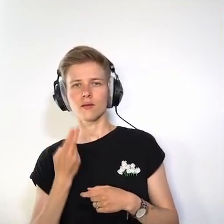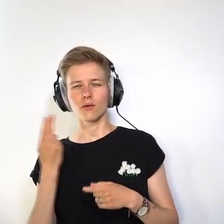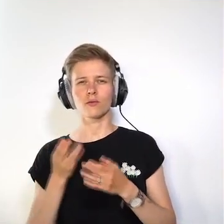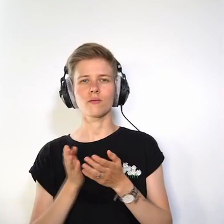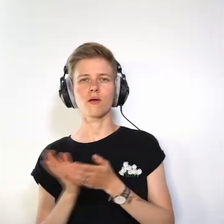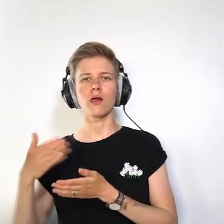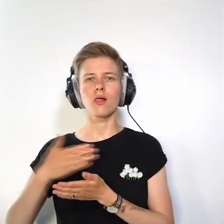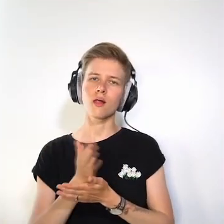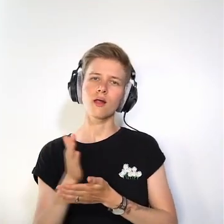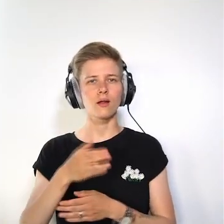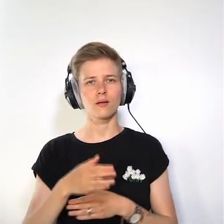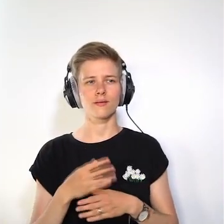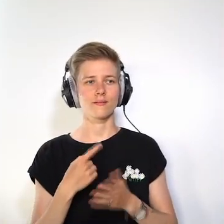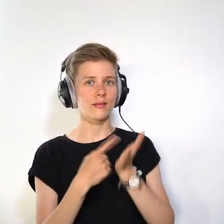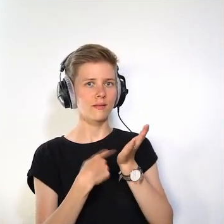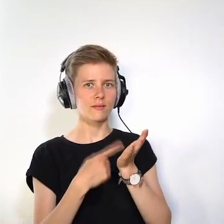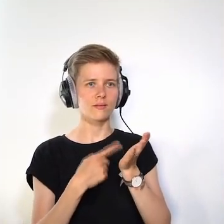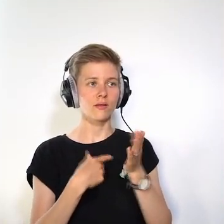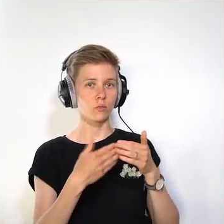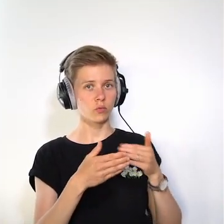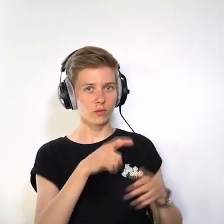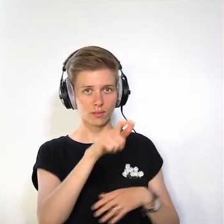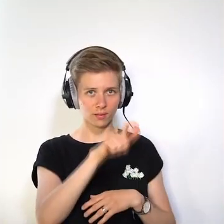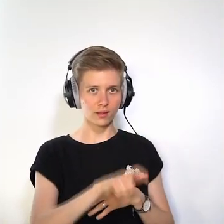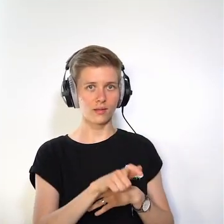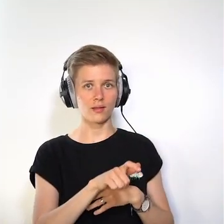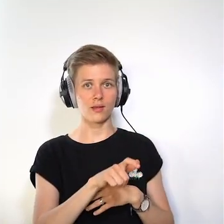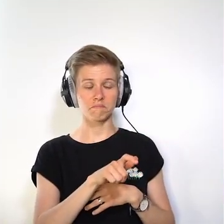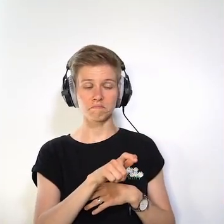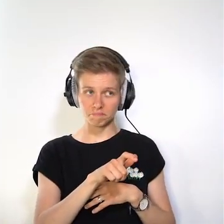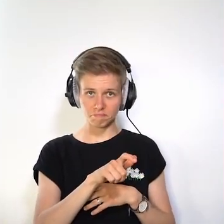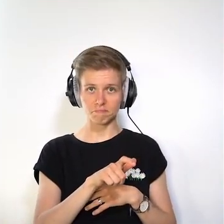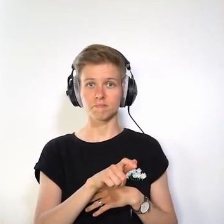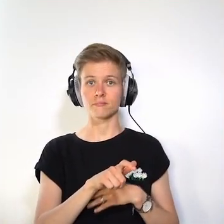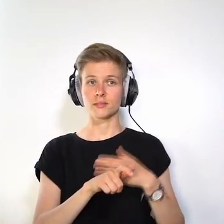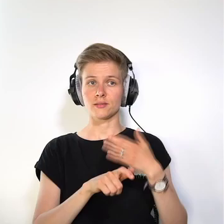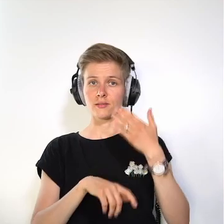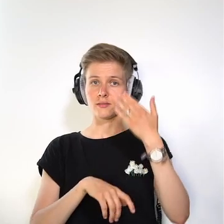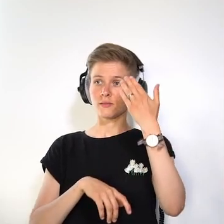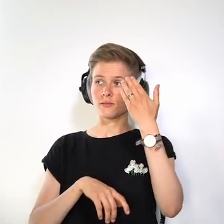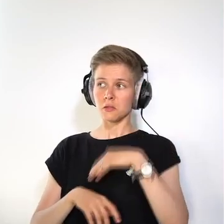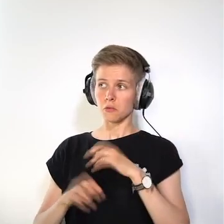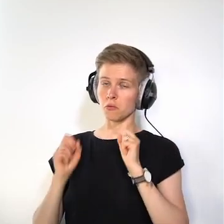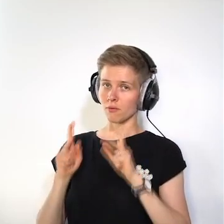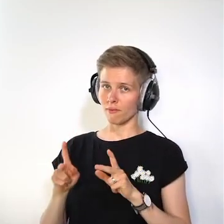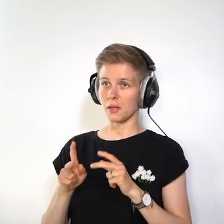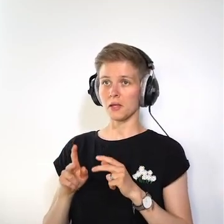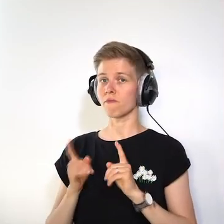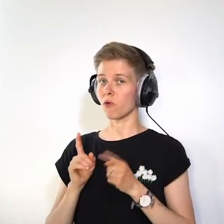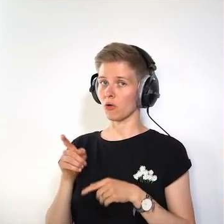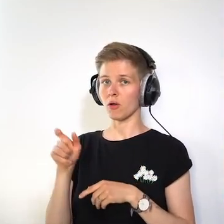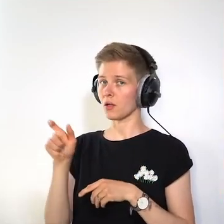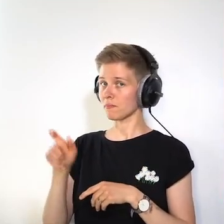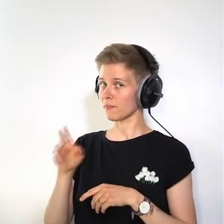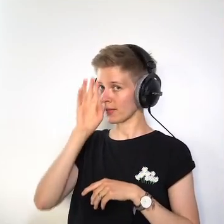missä määrin tämä työntekijä on valmis tunnistamaan, että henkilö voi olla muutakin kuin heteroseksuaalinen